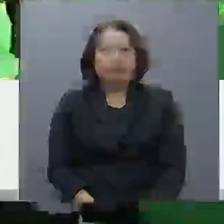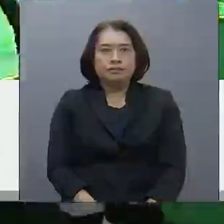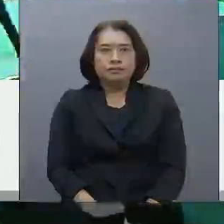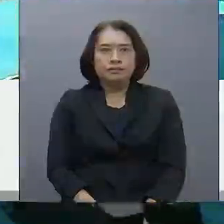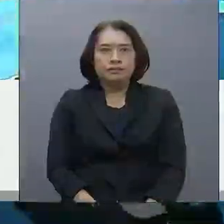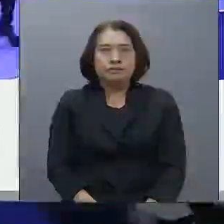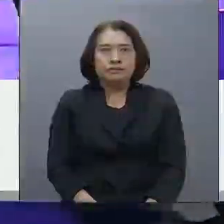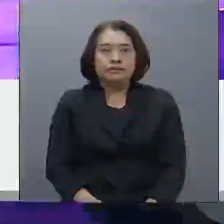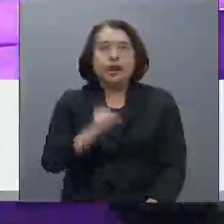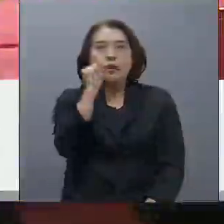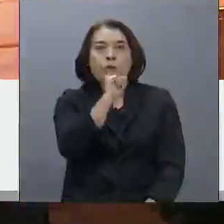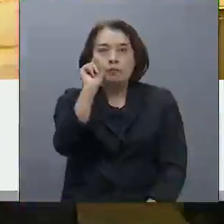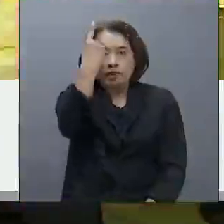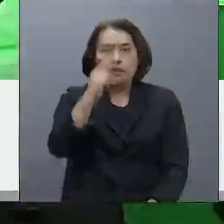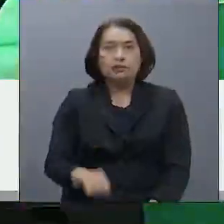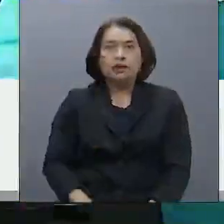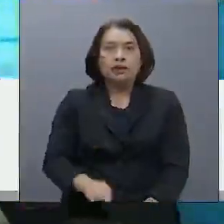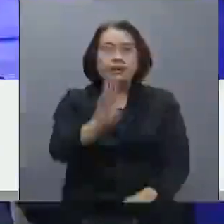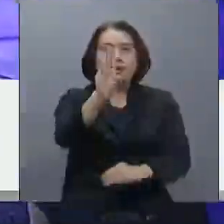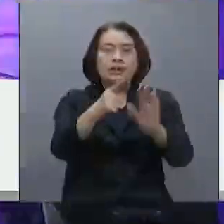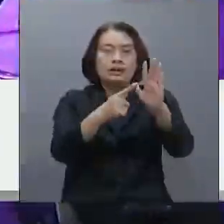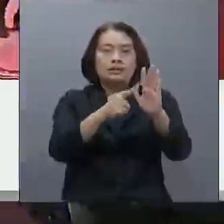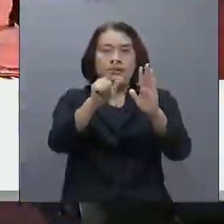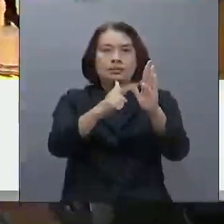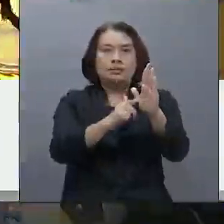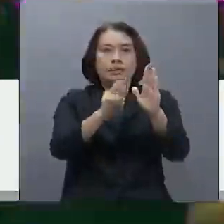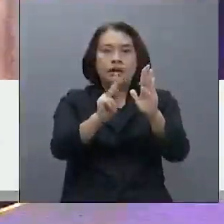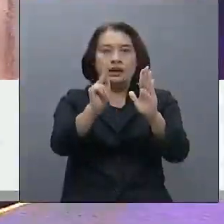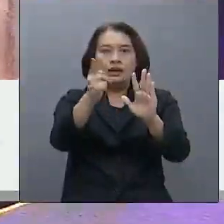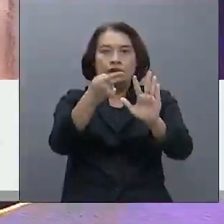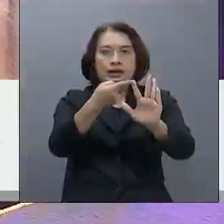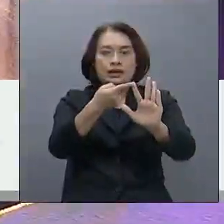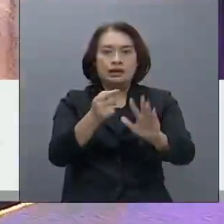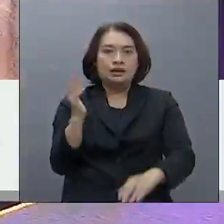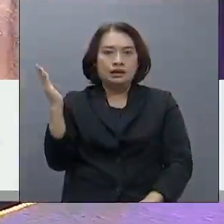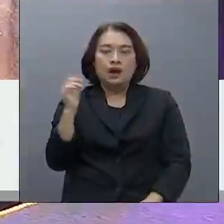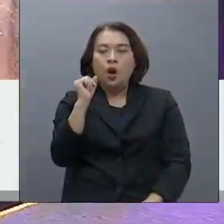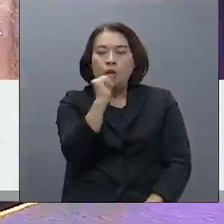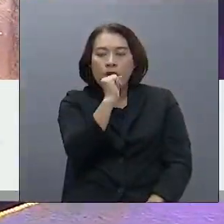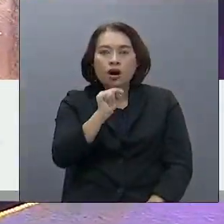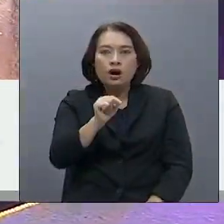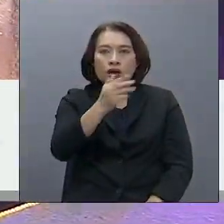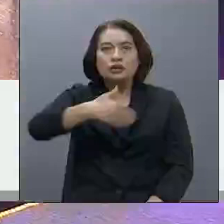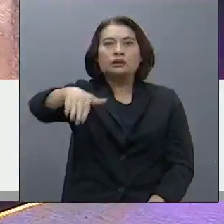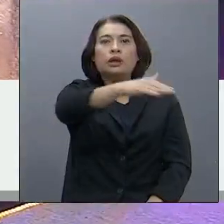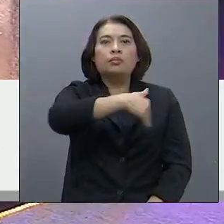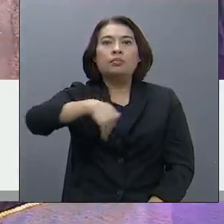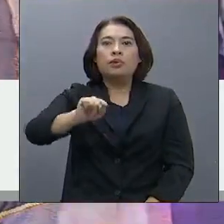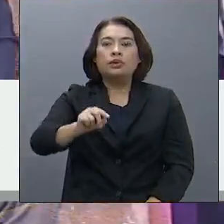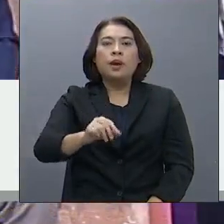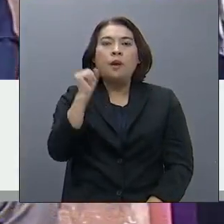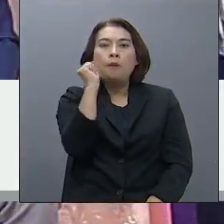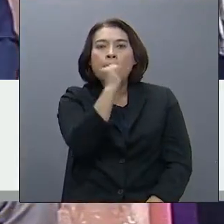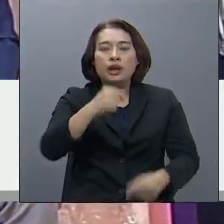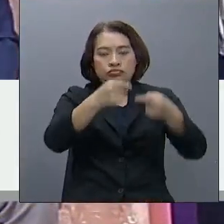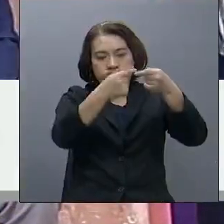หรือจะเป็นเพลงใหม่อย่างบัลลากาดที่ขับร้องโดยเด่นชัยสายสุพรรณทั้งหมดเป็นส่วนหนึ่งของผลงานเพลงกว่า20เพลง